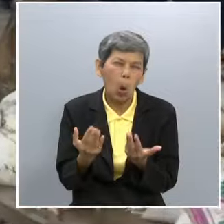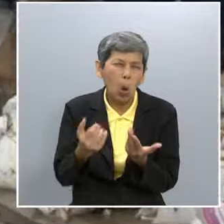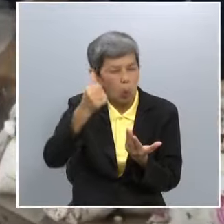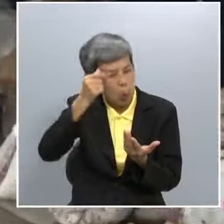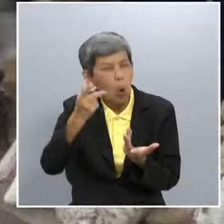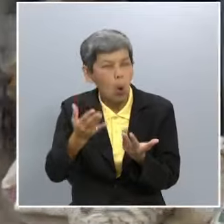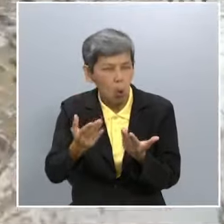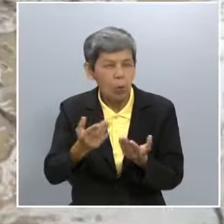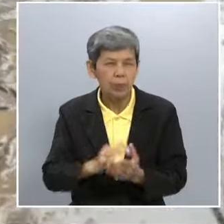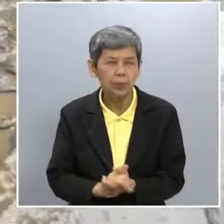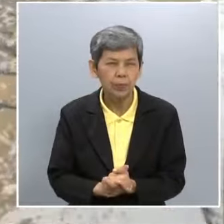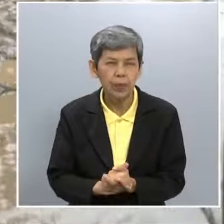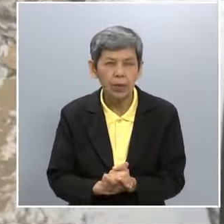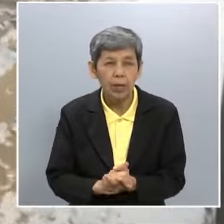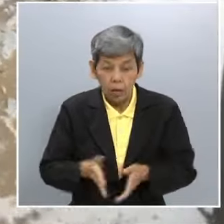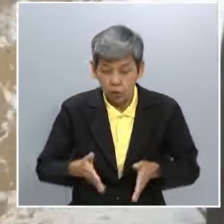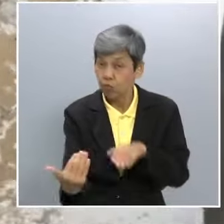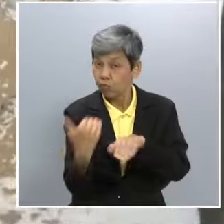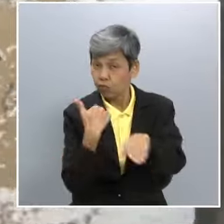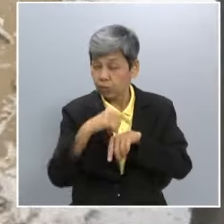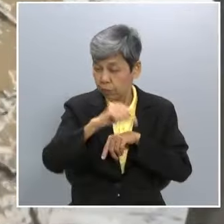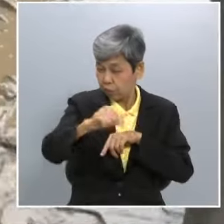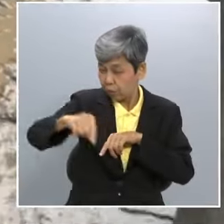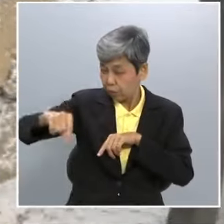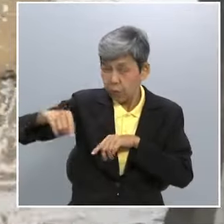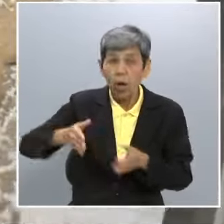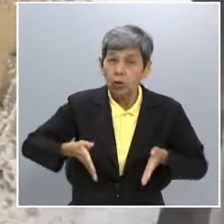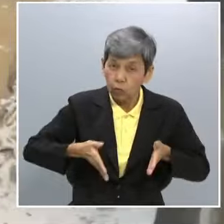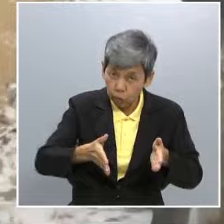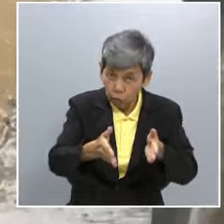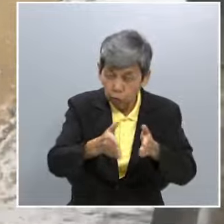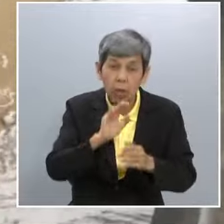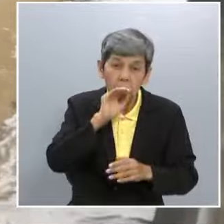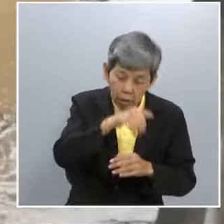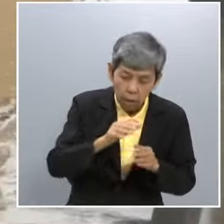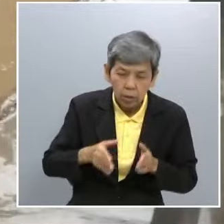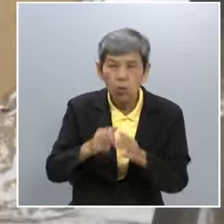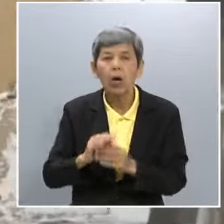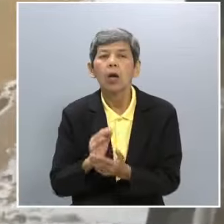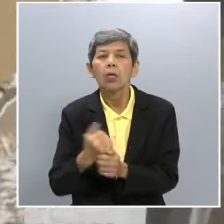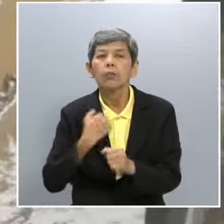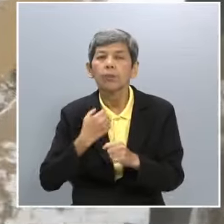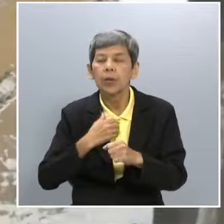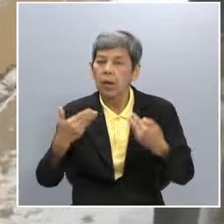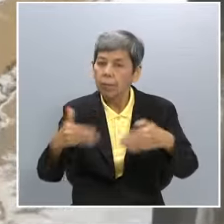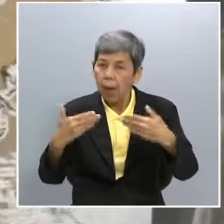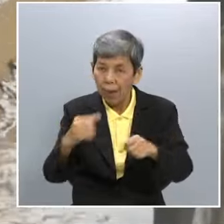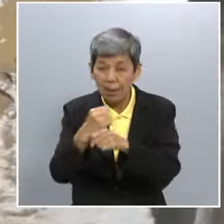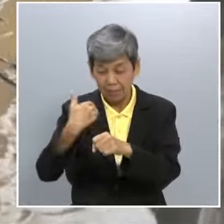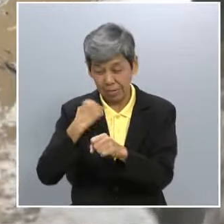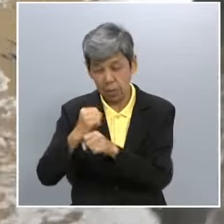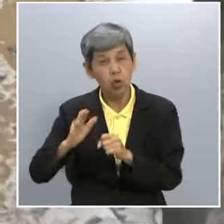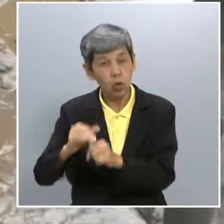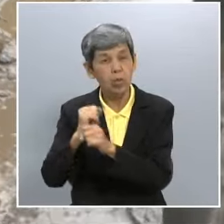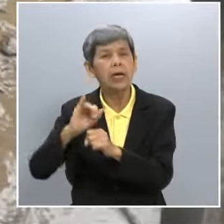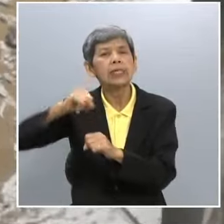ล็กอะ ส่วนถนนเส้นทางต่างๆทั้งถนนช้างม้อยถนนท่าแพถนนช้างคลานรวมทั้งถนนเจริญ